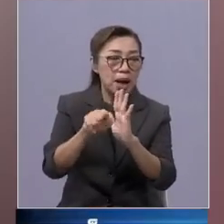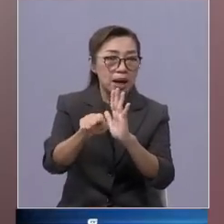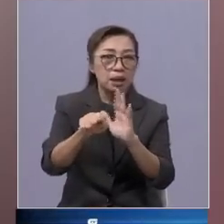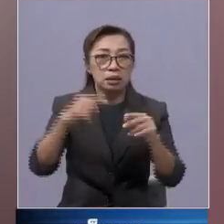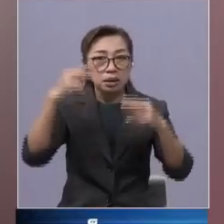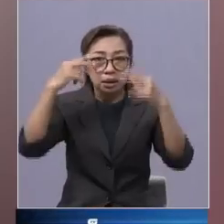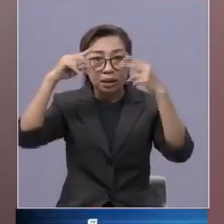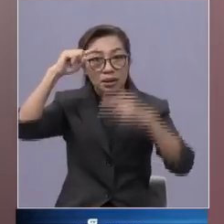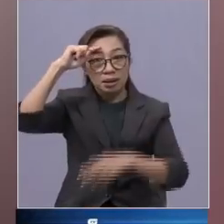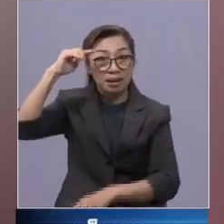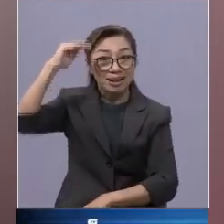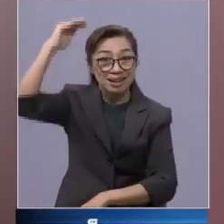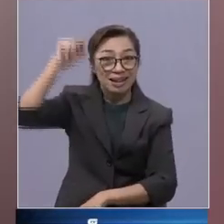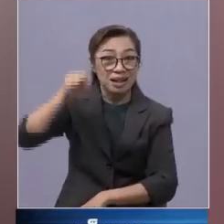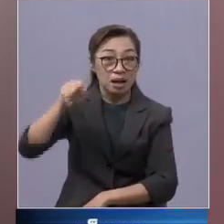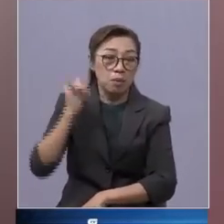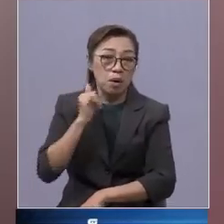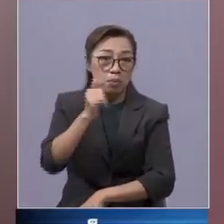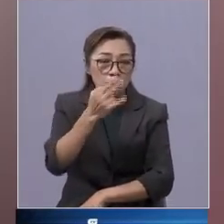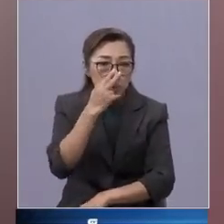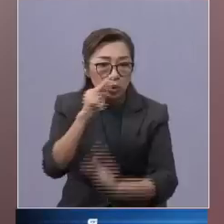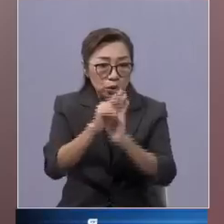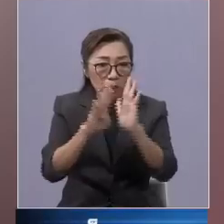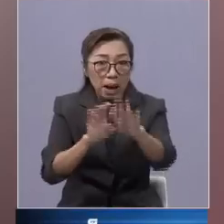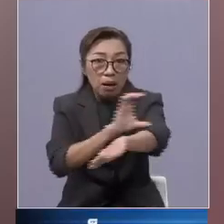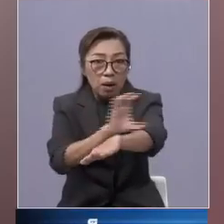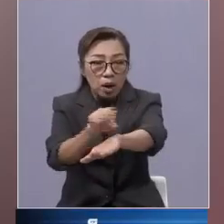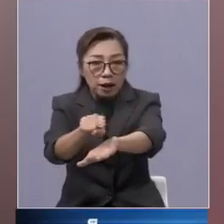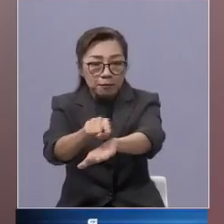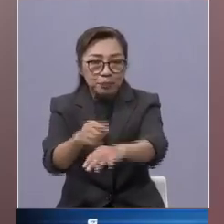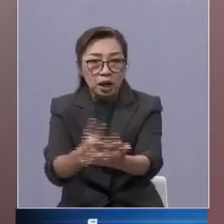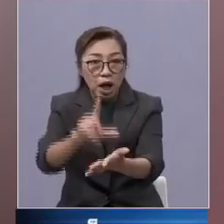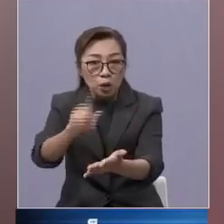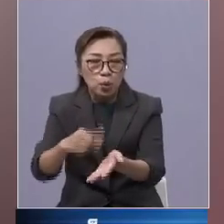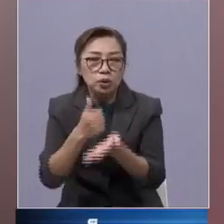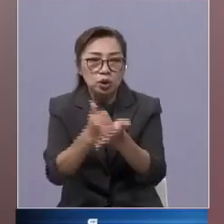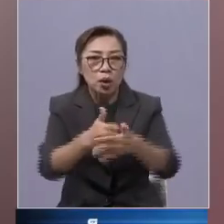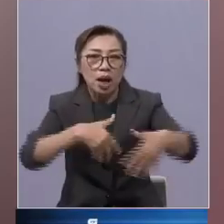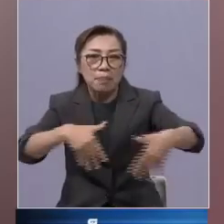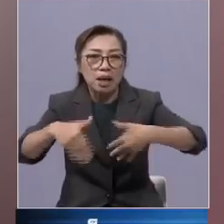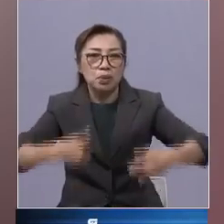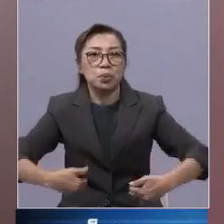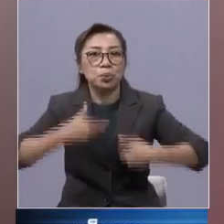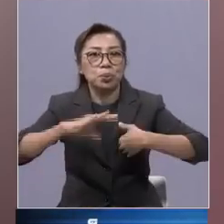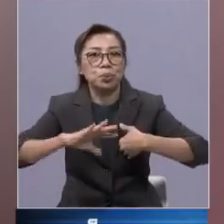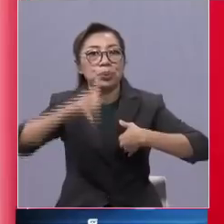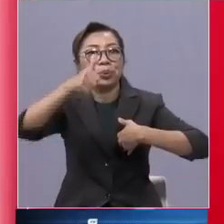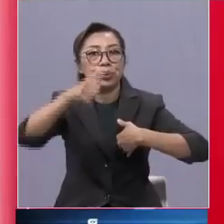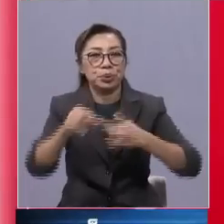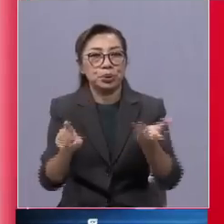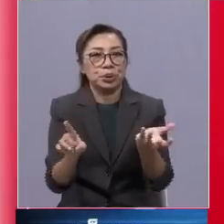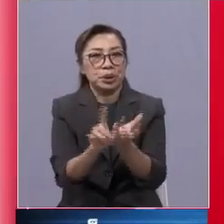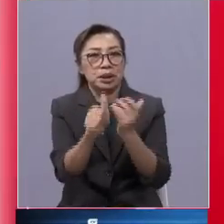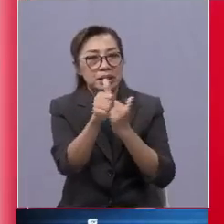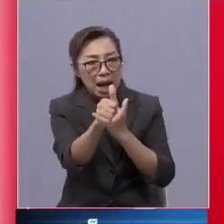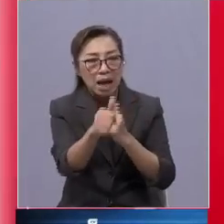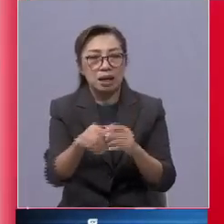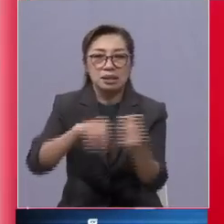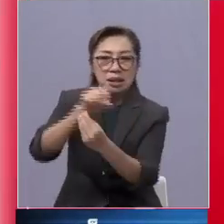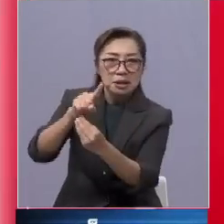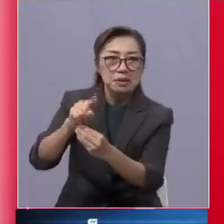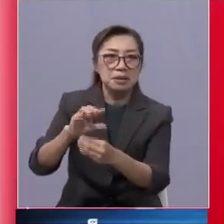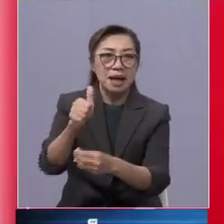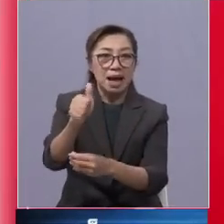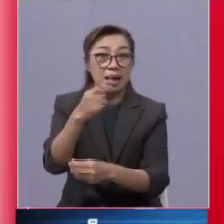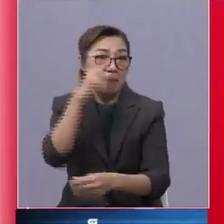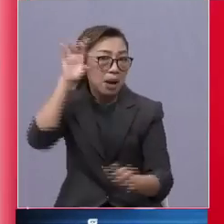ฐาครับแล้วก็บอกว่านโยบายรถไฟฟ้าเพิ่มคุณภาพชีวิตคนเมืองเวลาใช้ชีวิตกับครอบครัวประสิทธิภาพเศรษฐกิจนี ่โอ้นี่เป็นภ